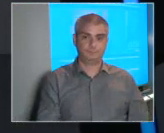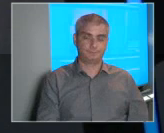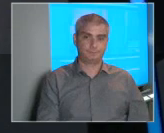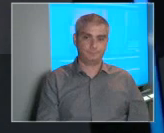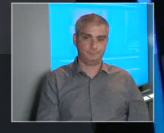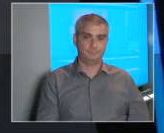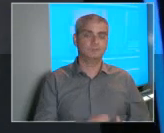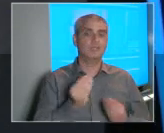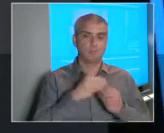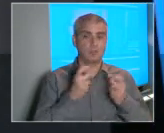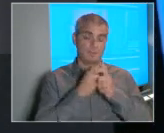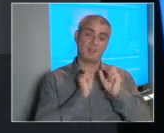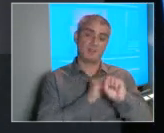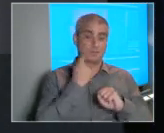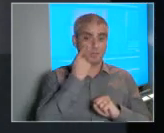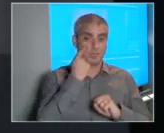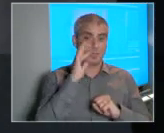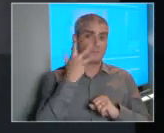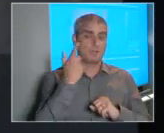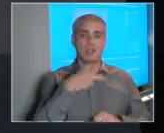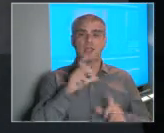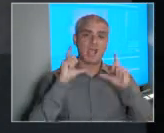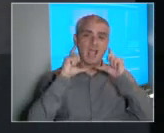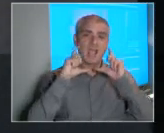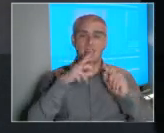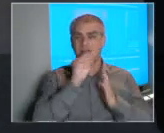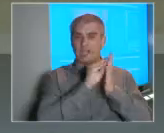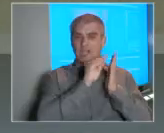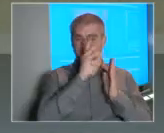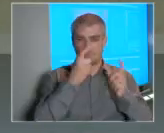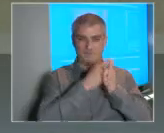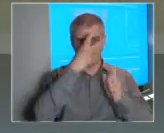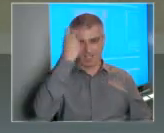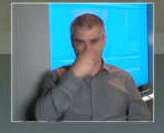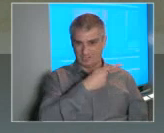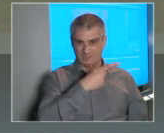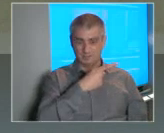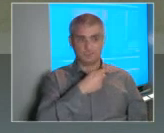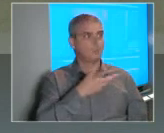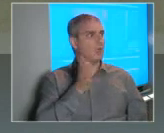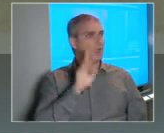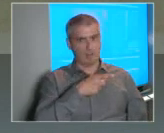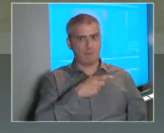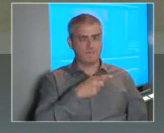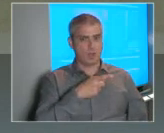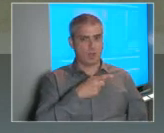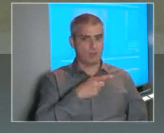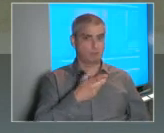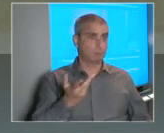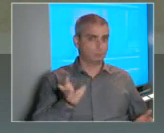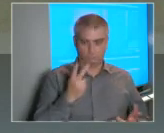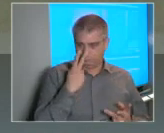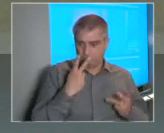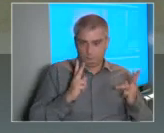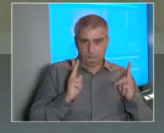וזה עוד מפלגה שהולכת לתמוך, נראה מה איימן עודה, הרשימה המשותפת. בוא נלך לעוד מקרה, שלמרות שהוא יראה לכם